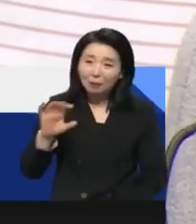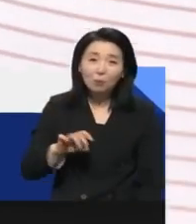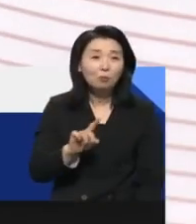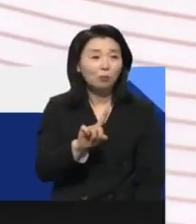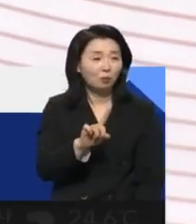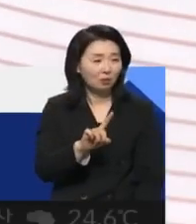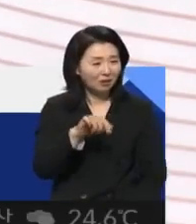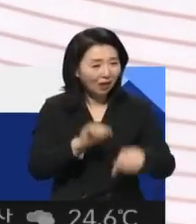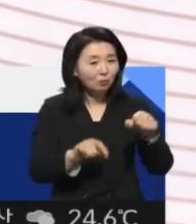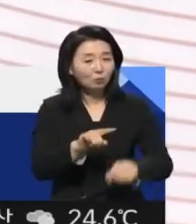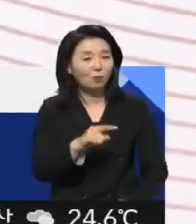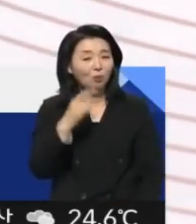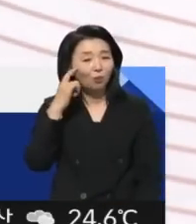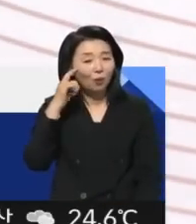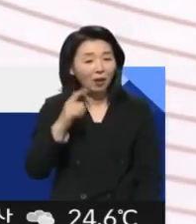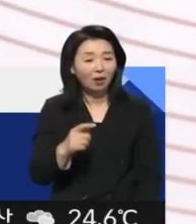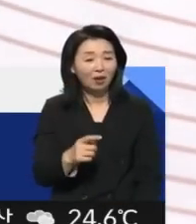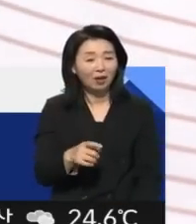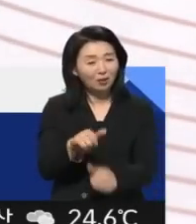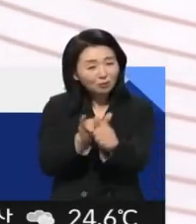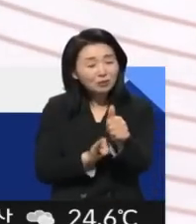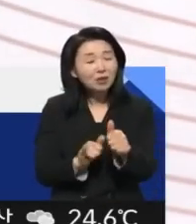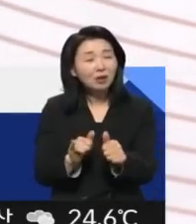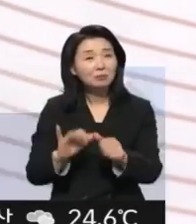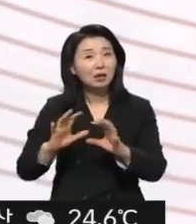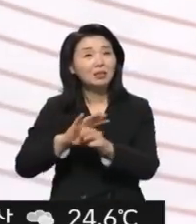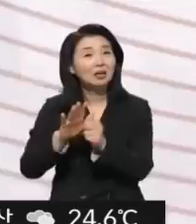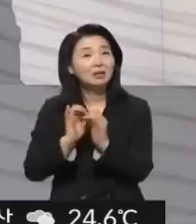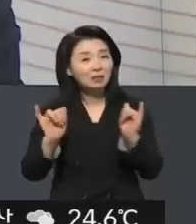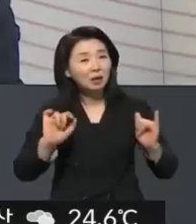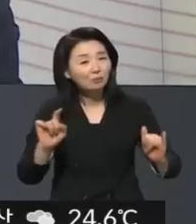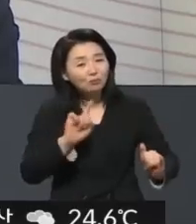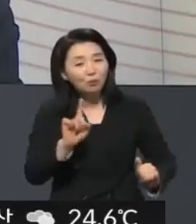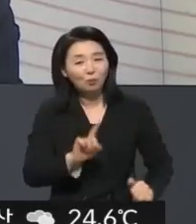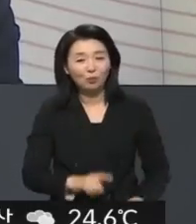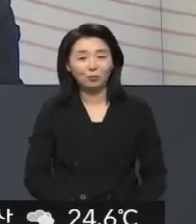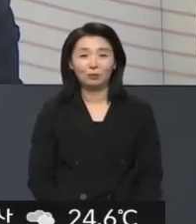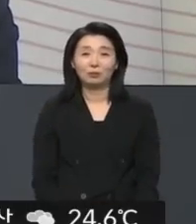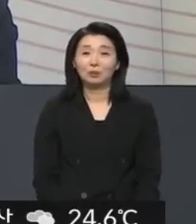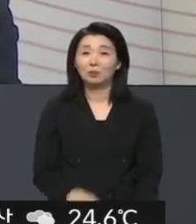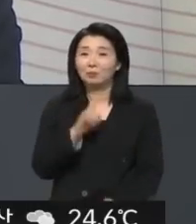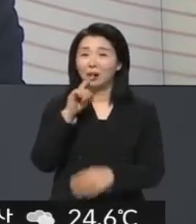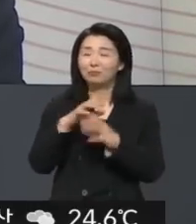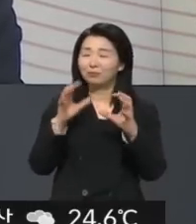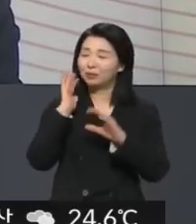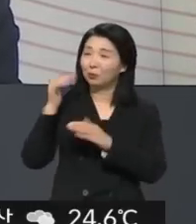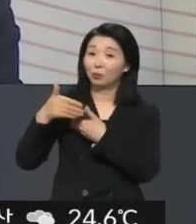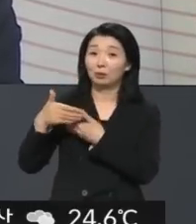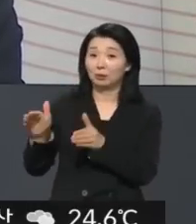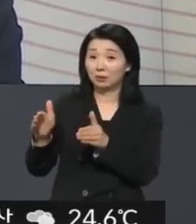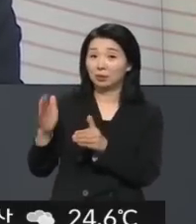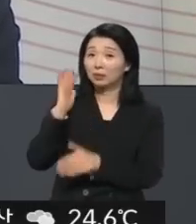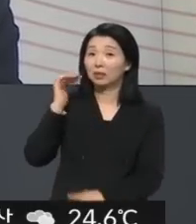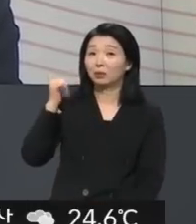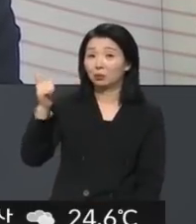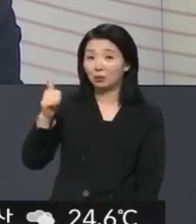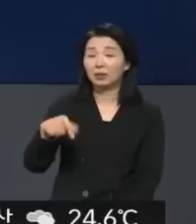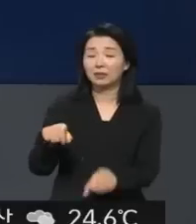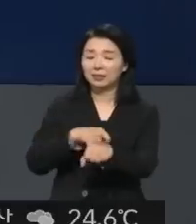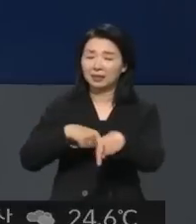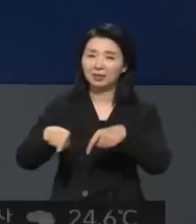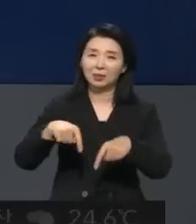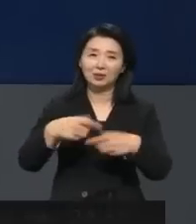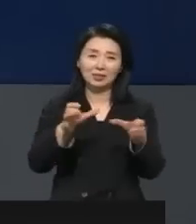합니까? 충신이라고 할까요? 아니면 애국자라고 할까요? 네, 논란이 일자 대통령실은 대통령이 이 특정한